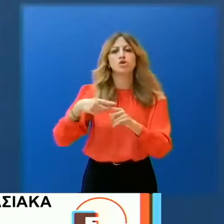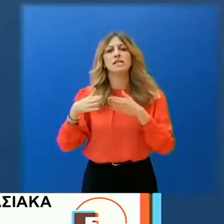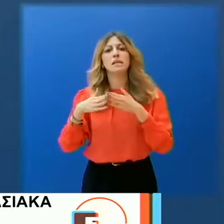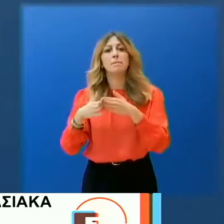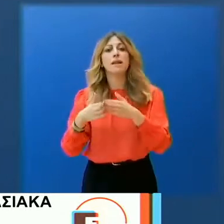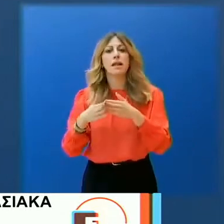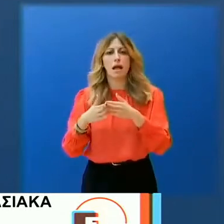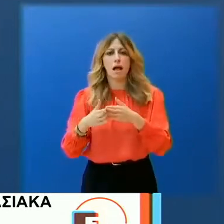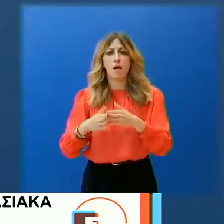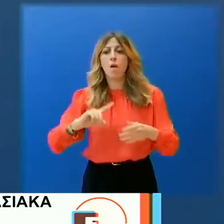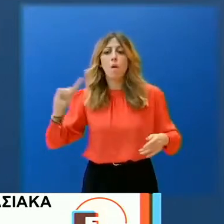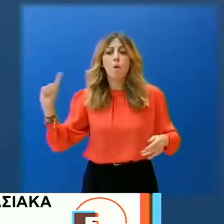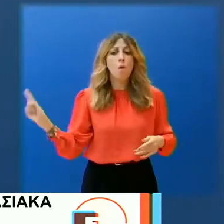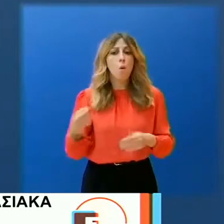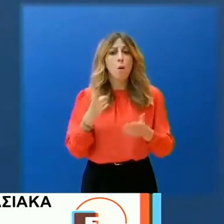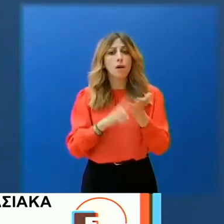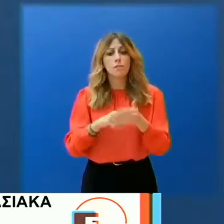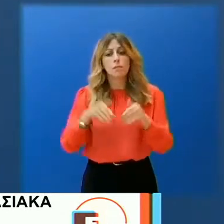άνω.